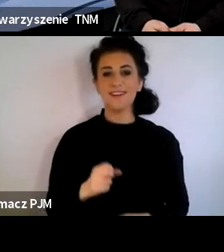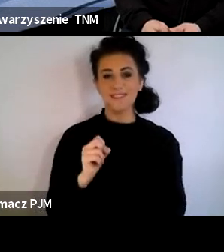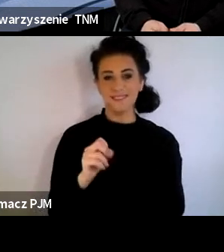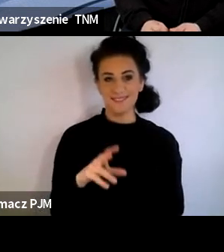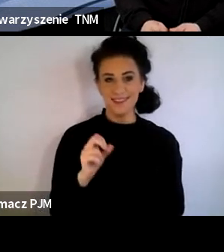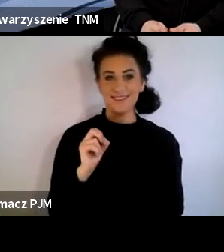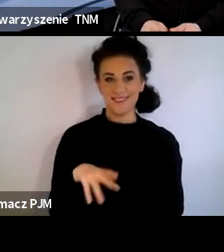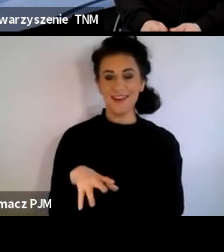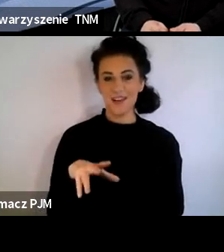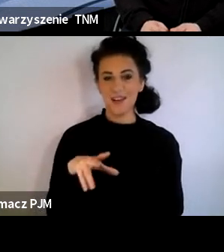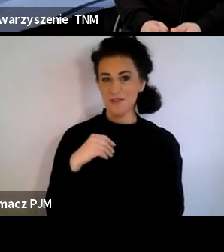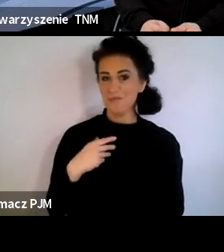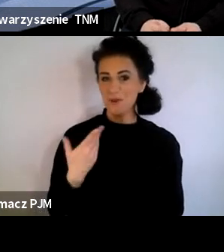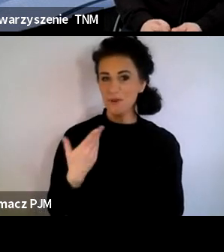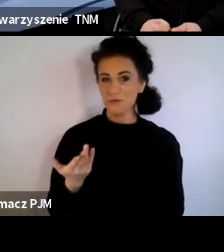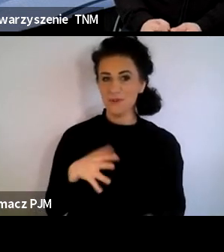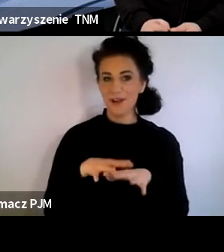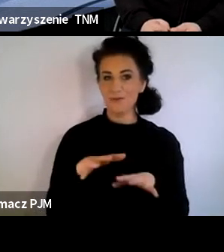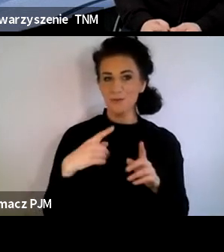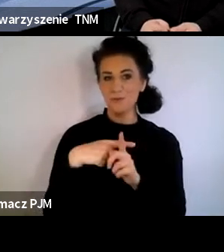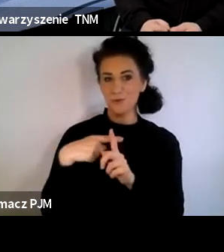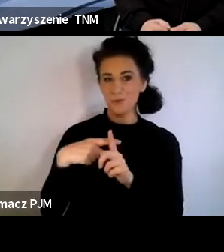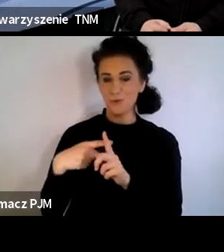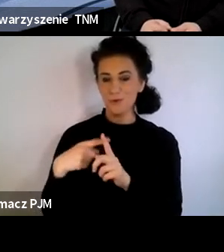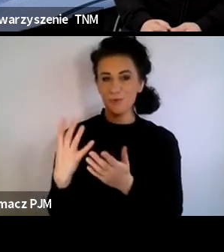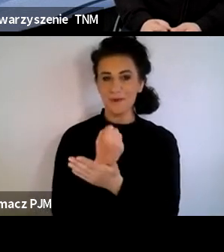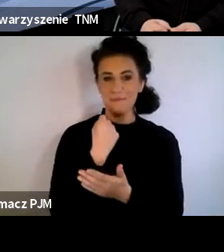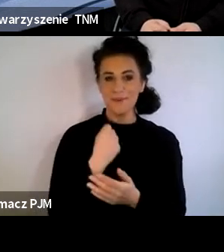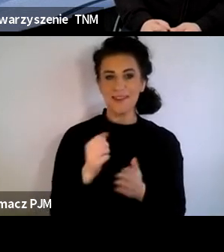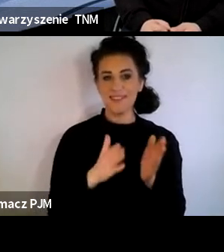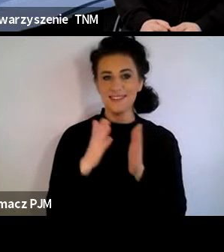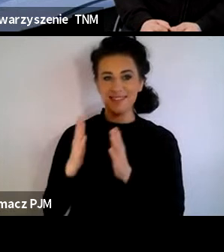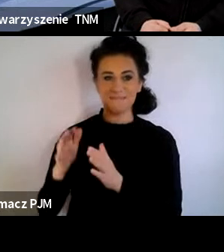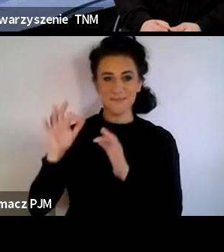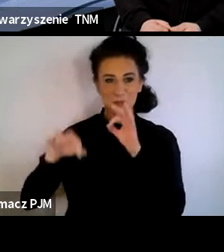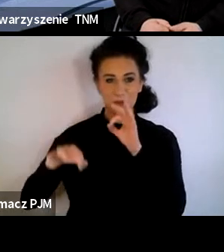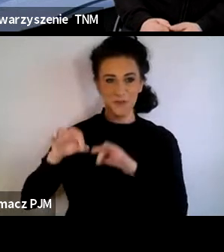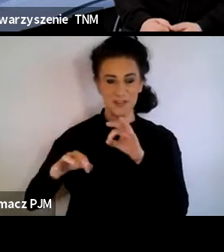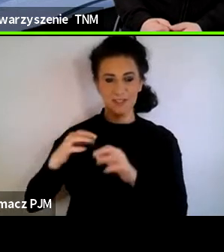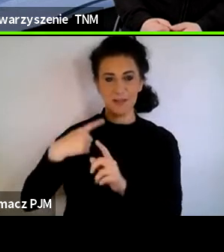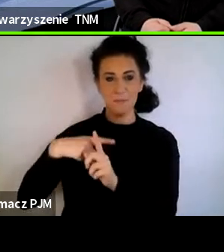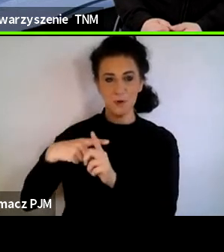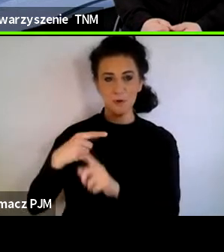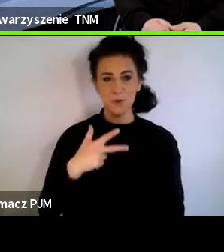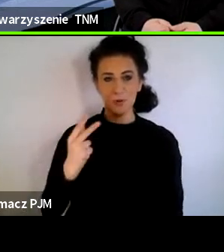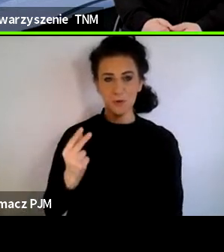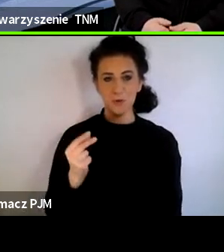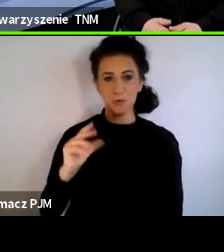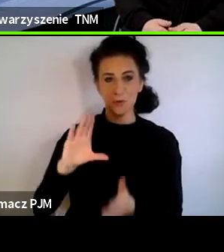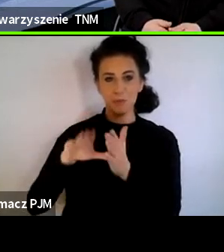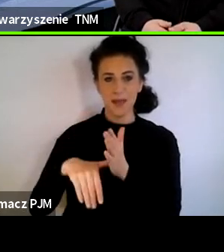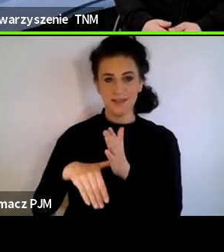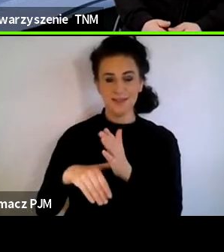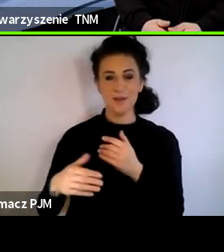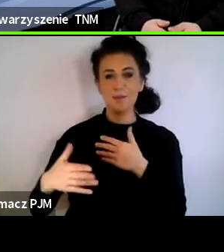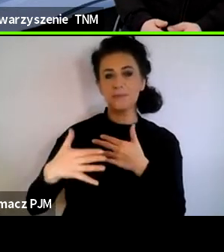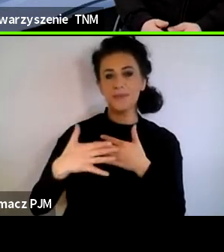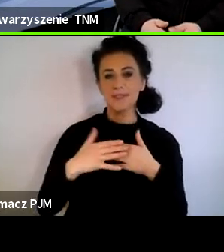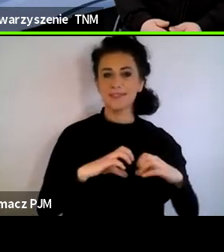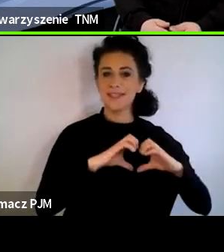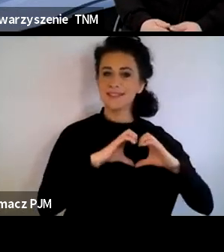tutaj opowiadać. Myślę, że to tak naprawdę mogłaby być kolejna konferencja. To miasto może... jest niezwykle bliskie mojemu